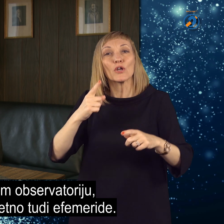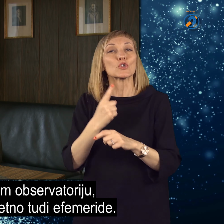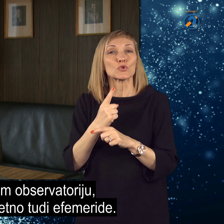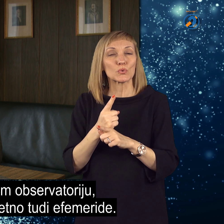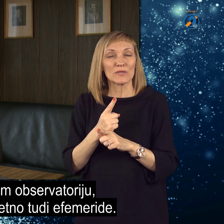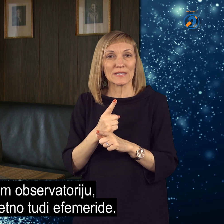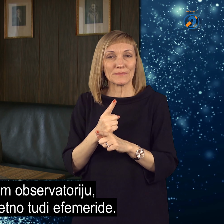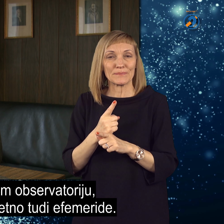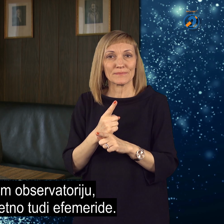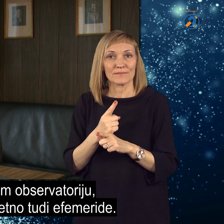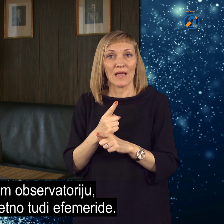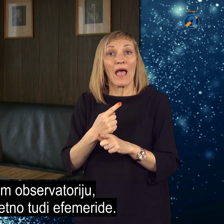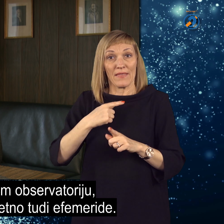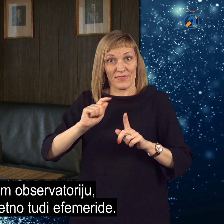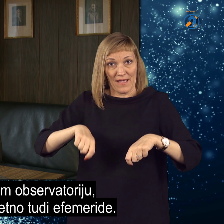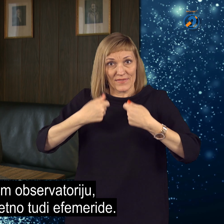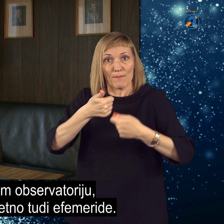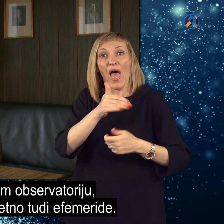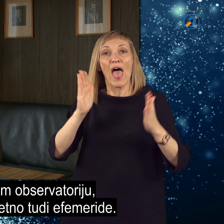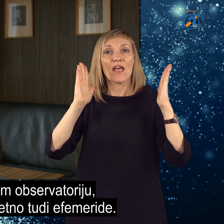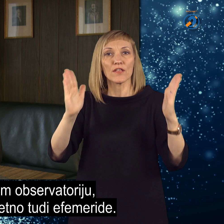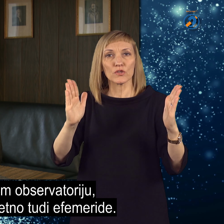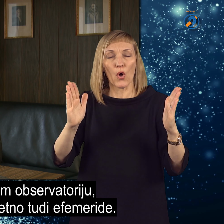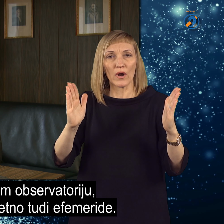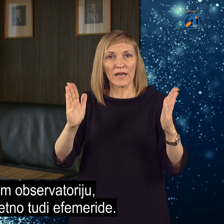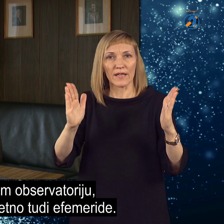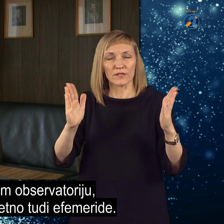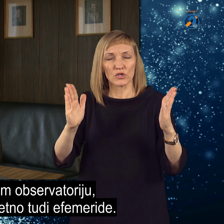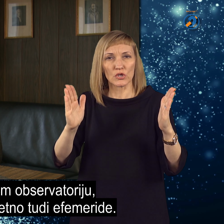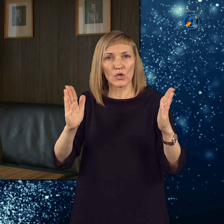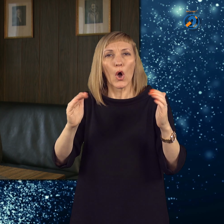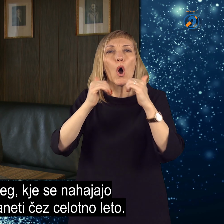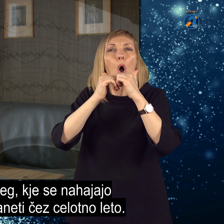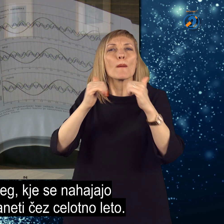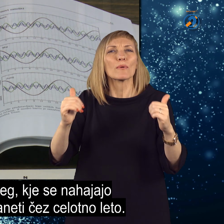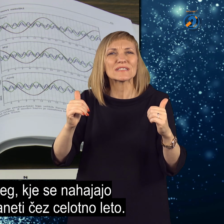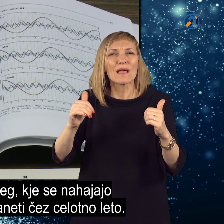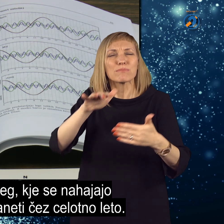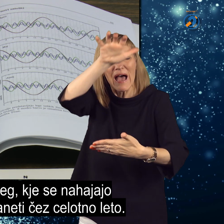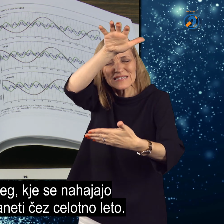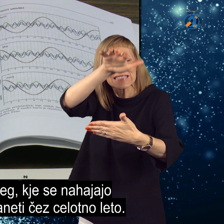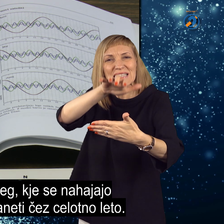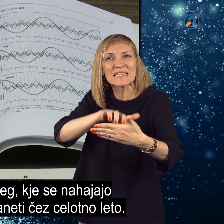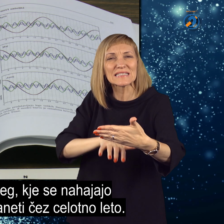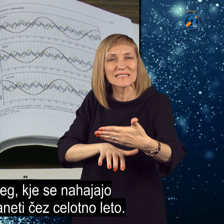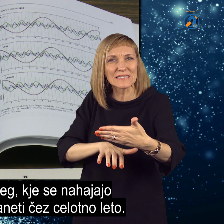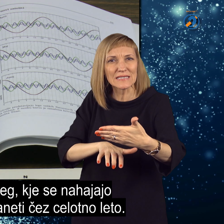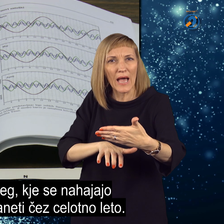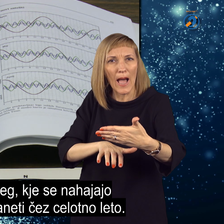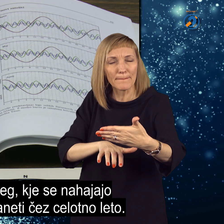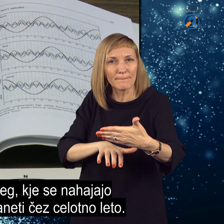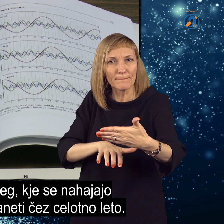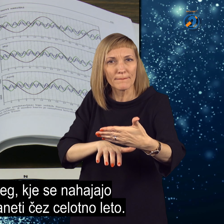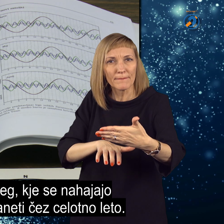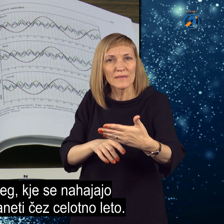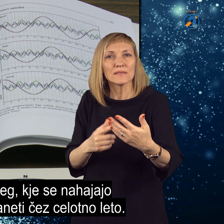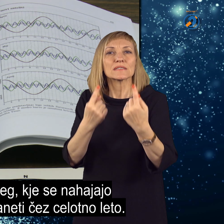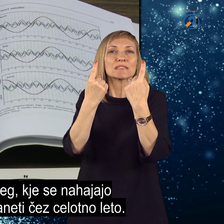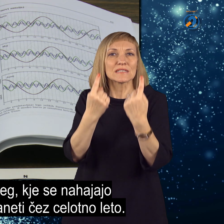je tudi ta, da izdajamo letno tudi efemeride. To so pa se z nami lek,